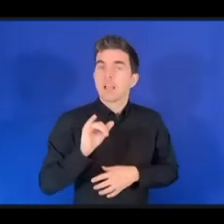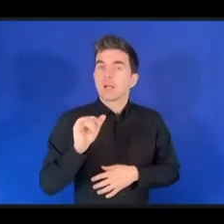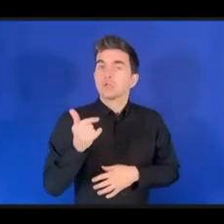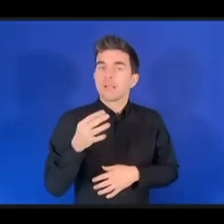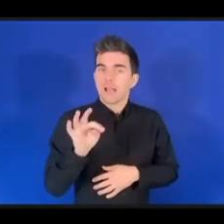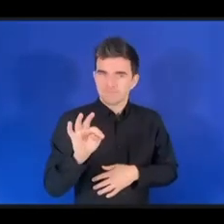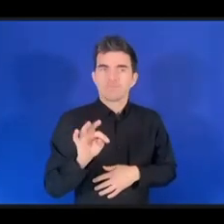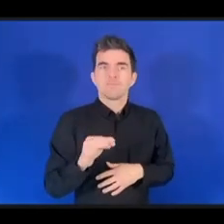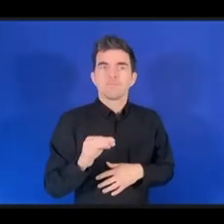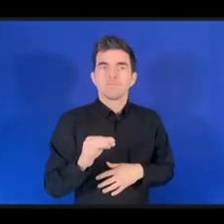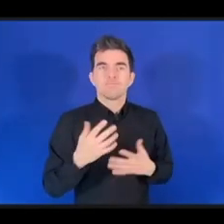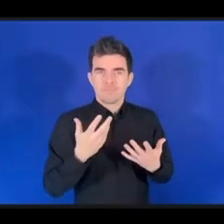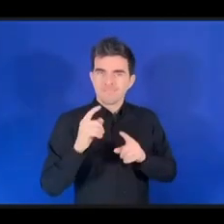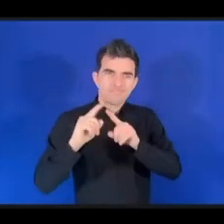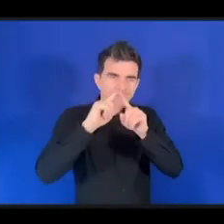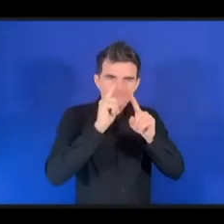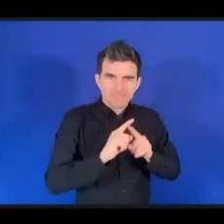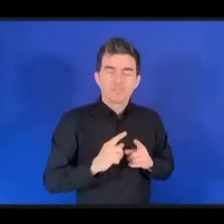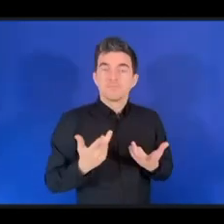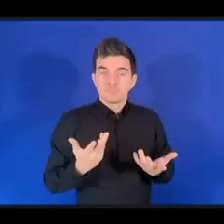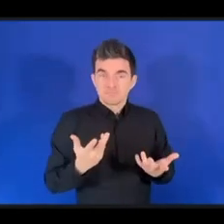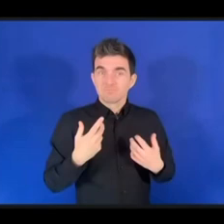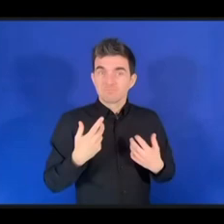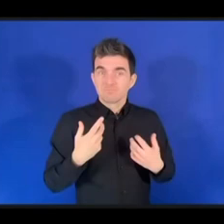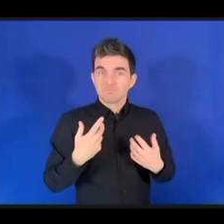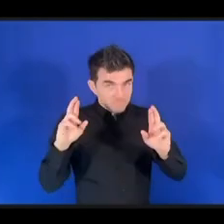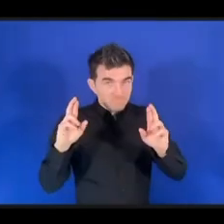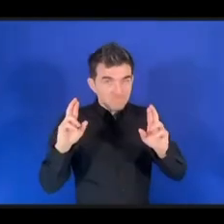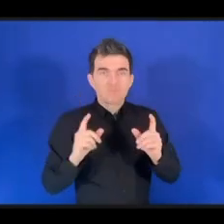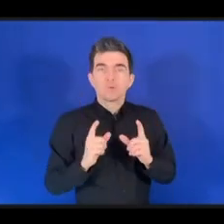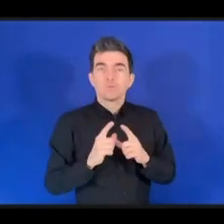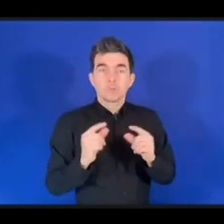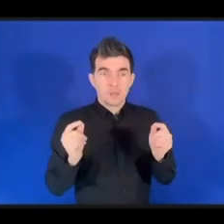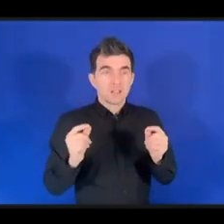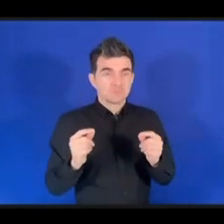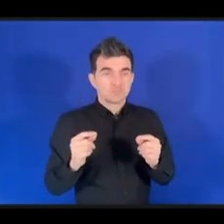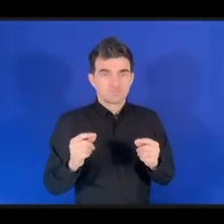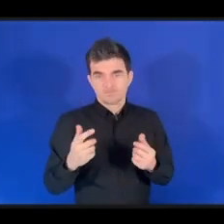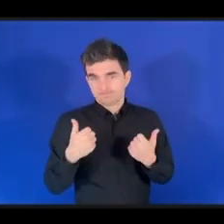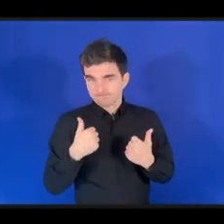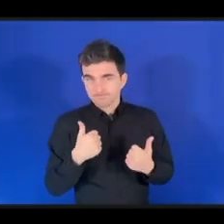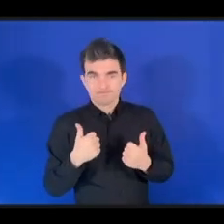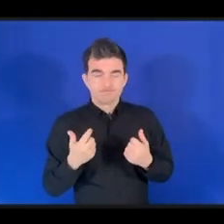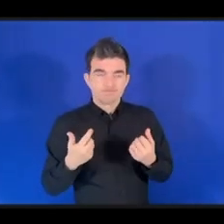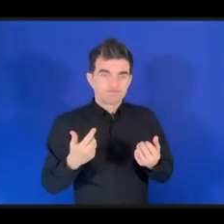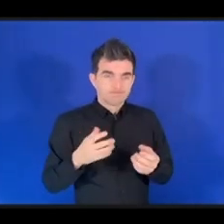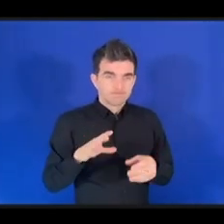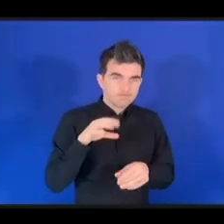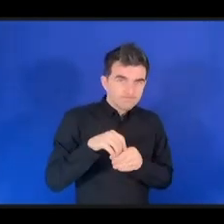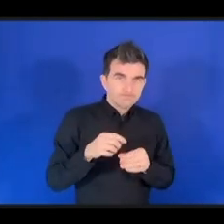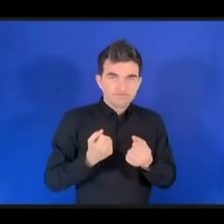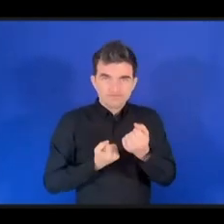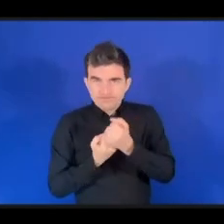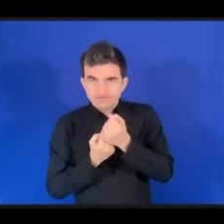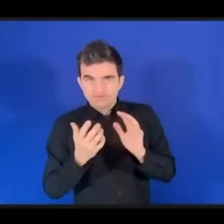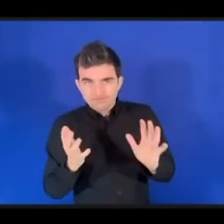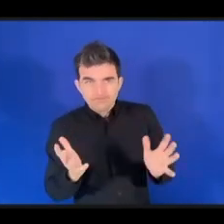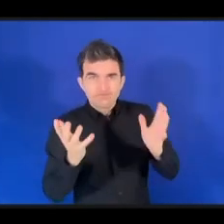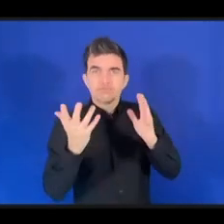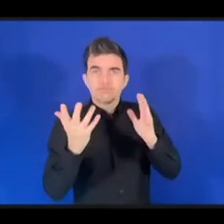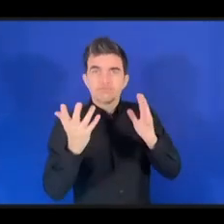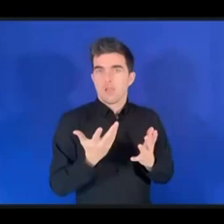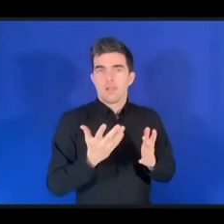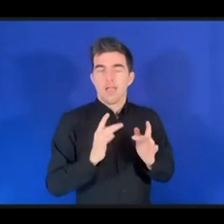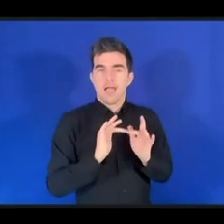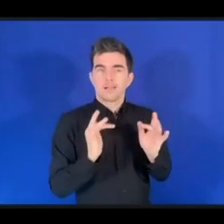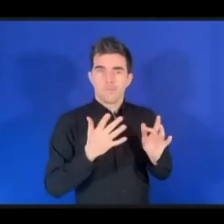contribution à la mise en place d'un Internet meilleur je suis convaincu que